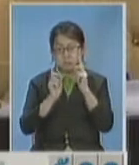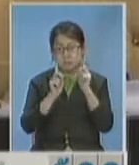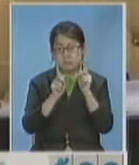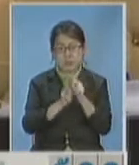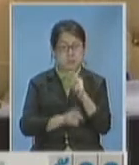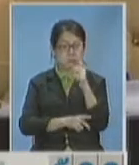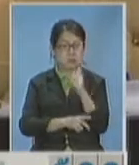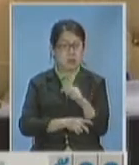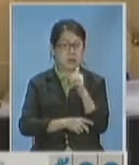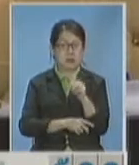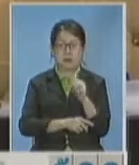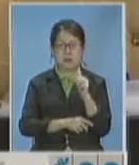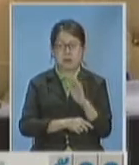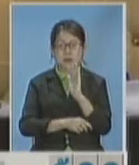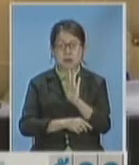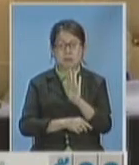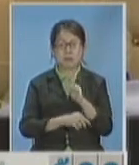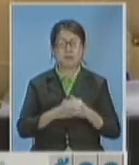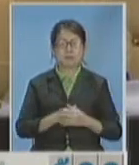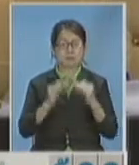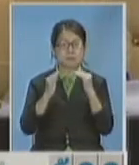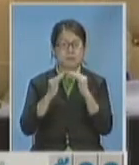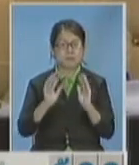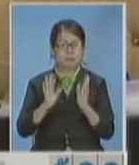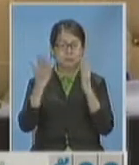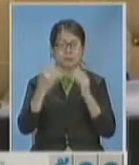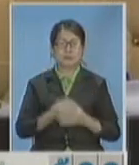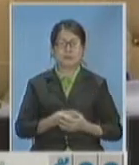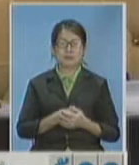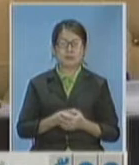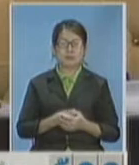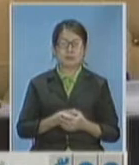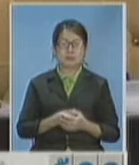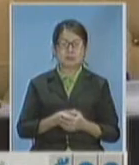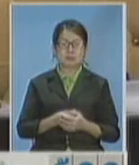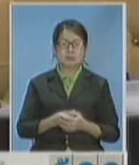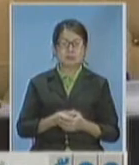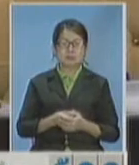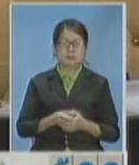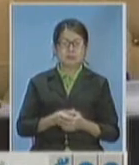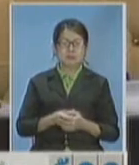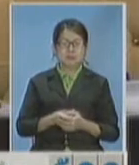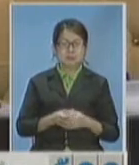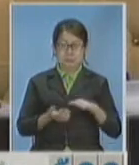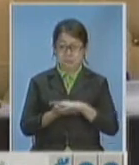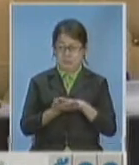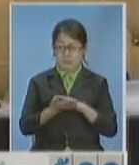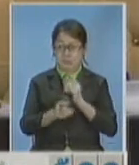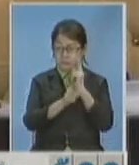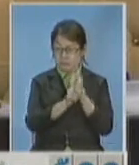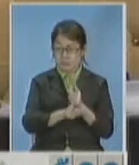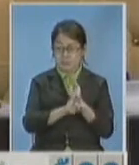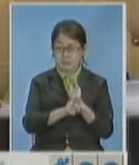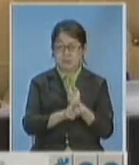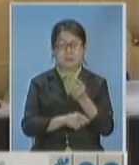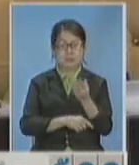ไม่มีสิทธิที่จะได้พูดอภิปรายในประเด็นที่ซ้ำในรายกระทรวงนะครับขออนุญาตดำเนินการตามนี้นะครับ